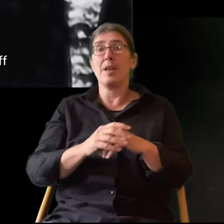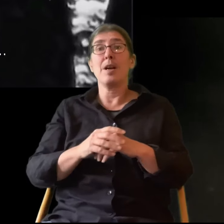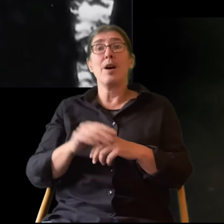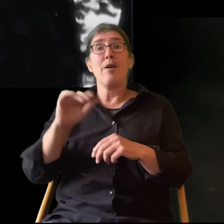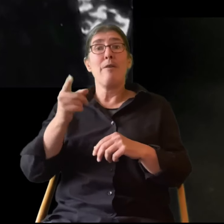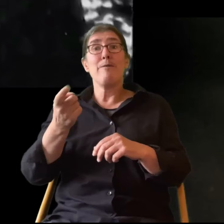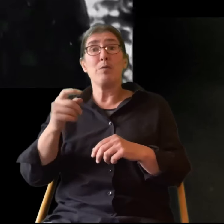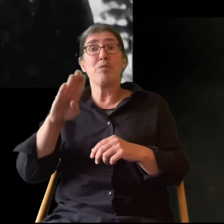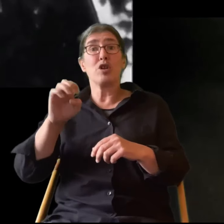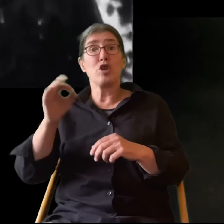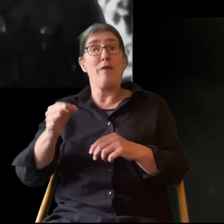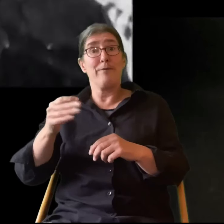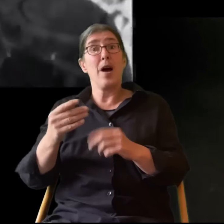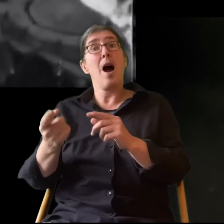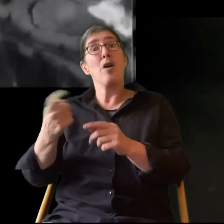will zäh verhandeln.